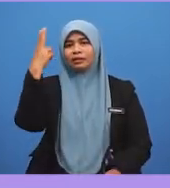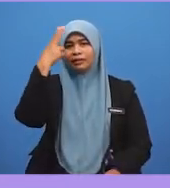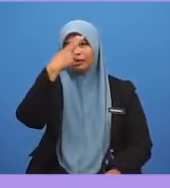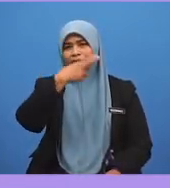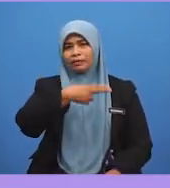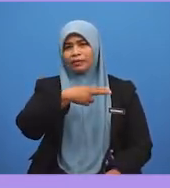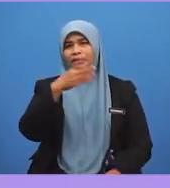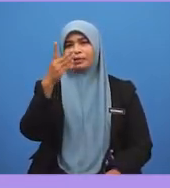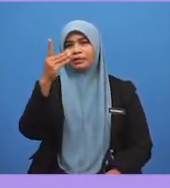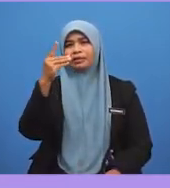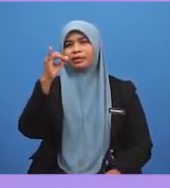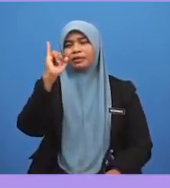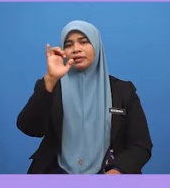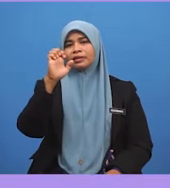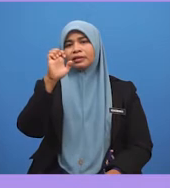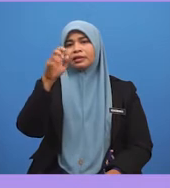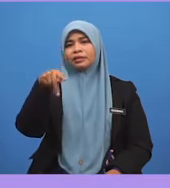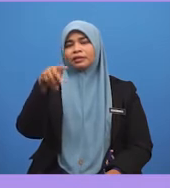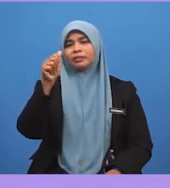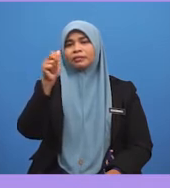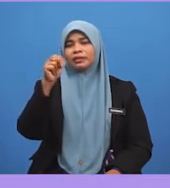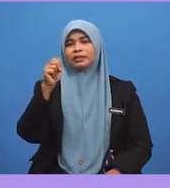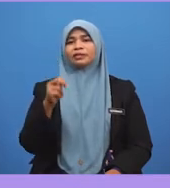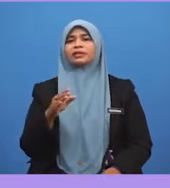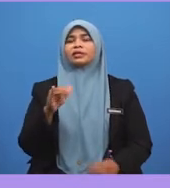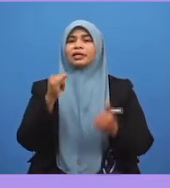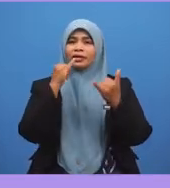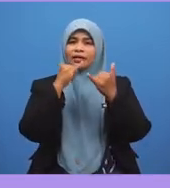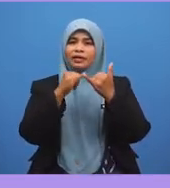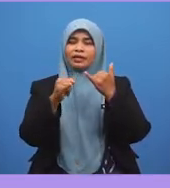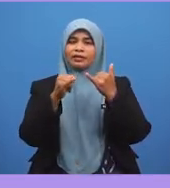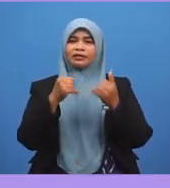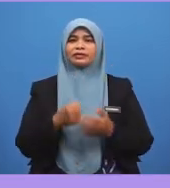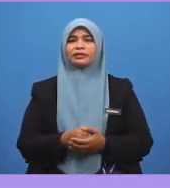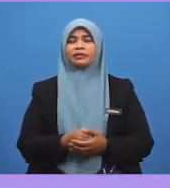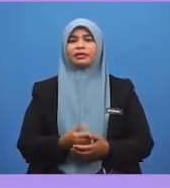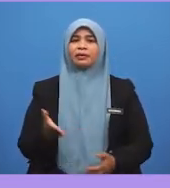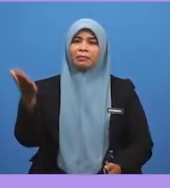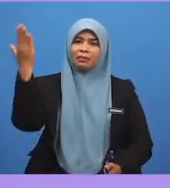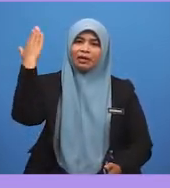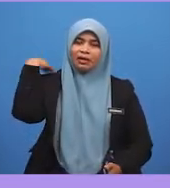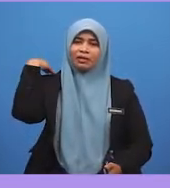Depan, depan. Dan yang terakhir ialah